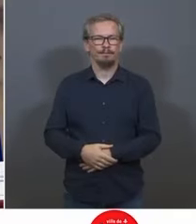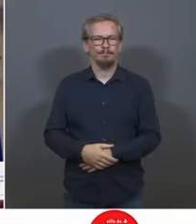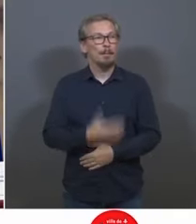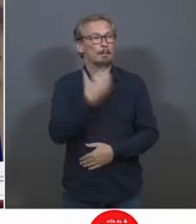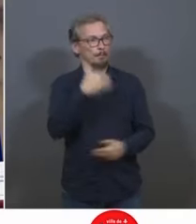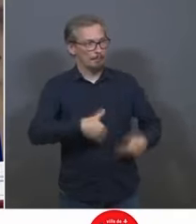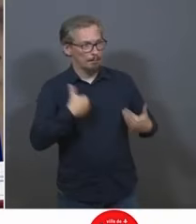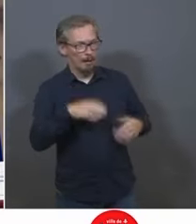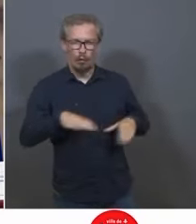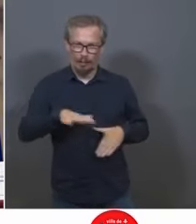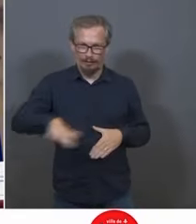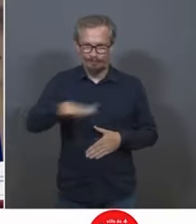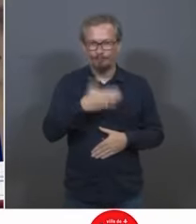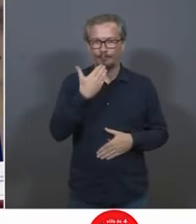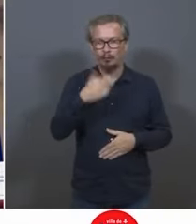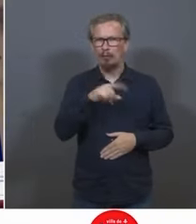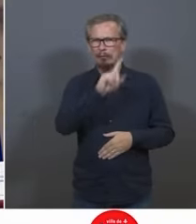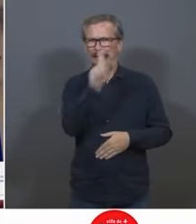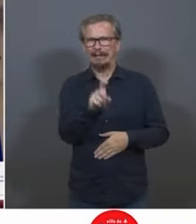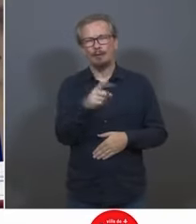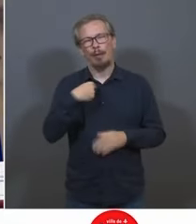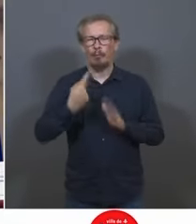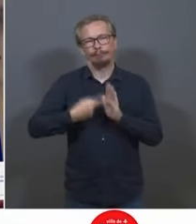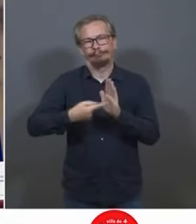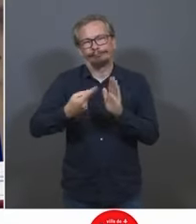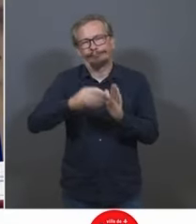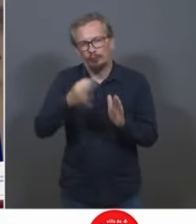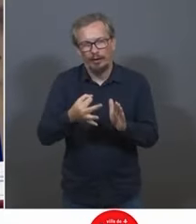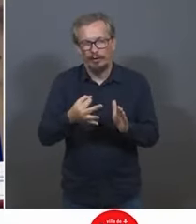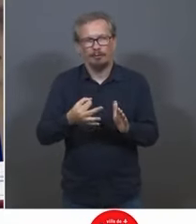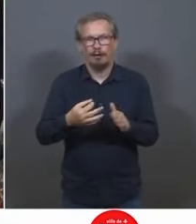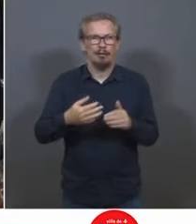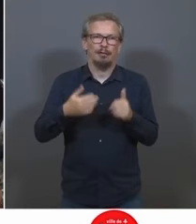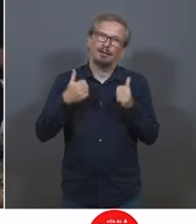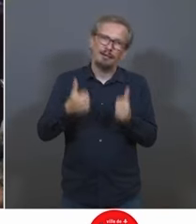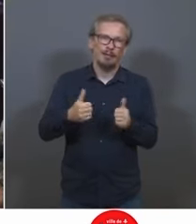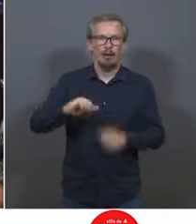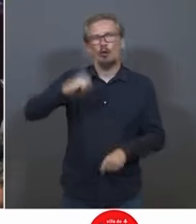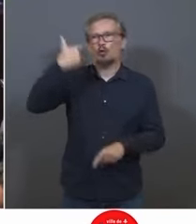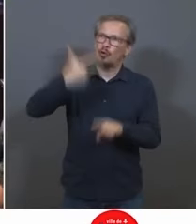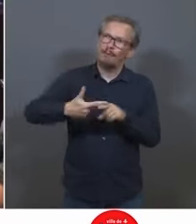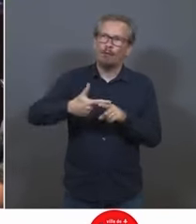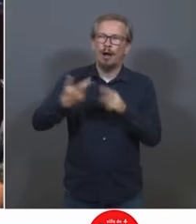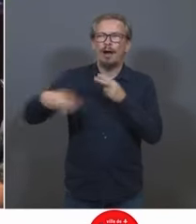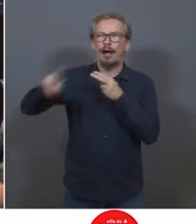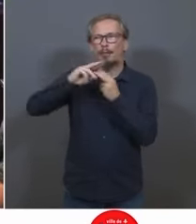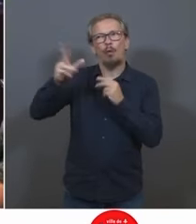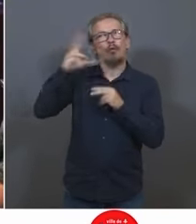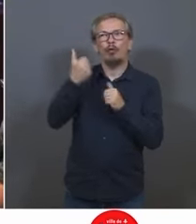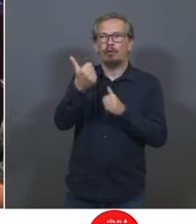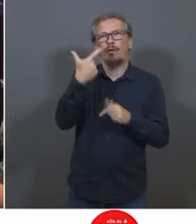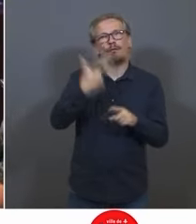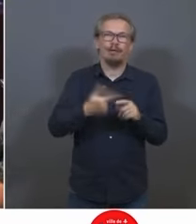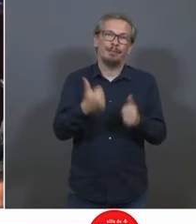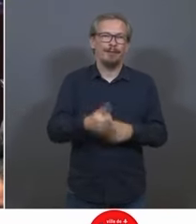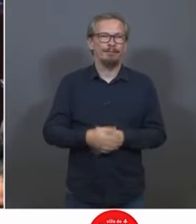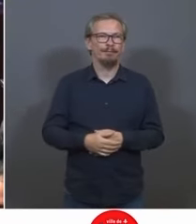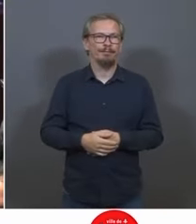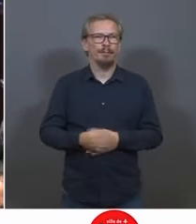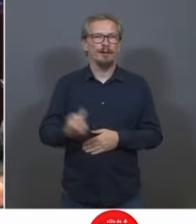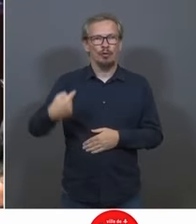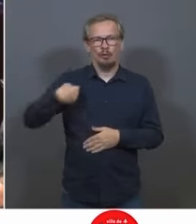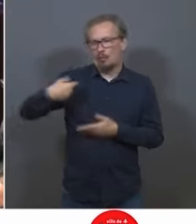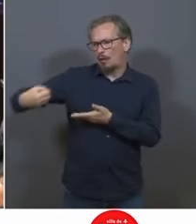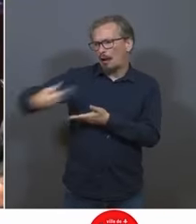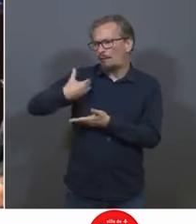Oui, Madame le maire, chers collègues, ma question va être un peu redondante, mais c'est très bien d'entendre deux fois les mêmes réponses. Nous avons été